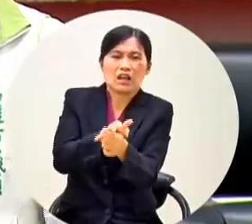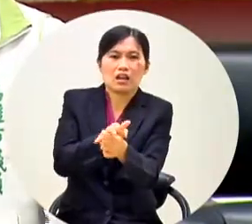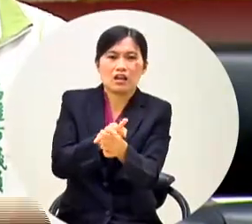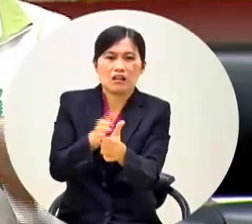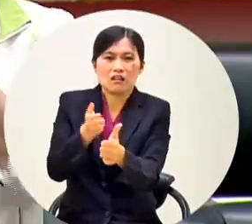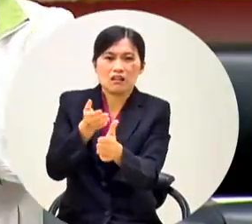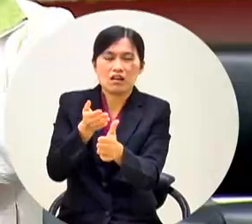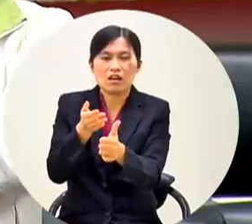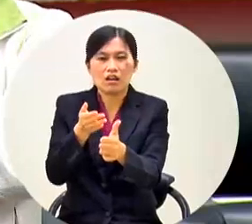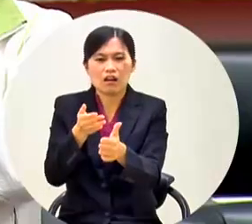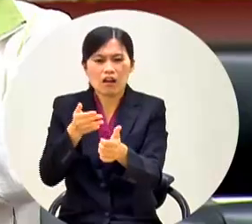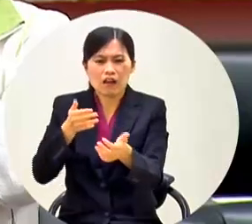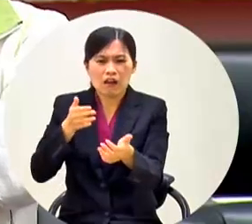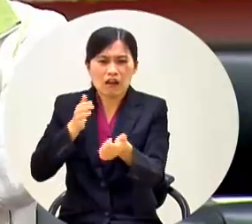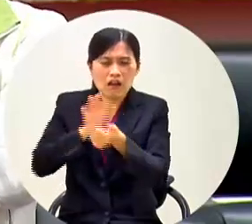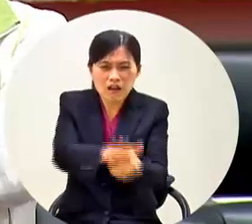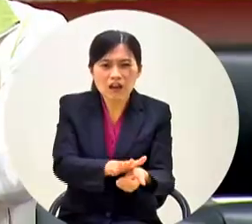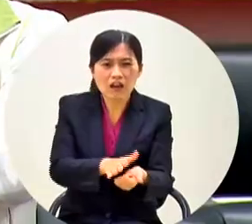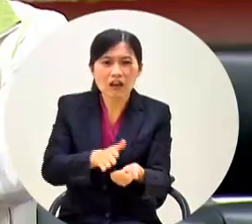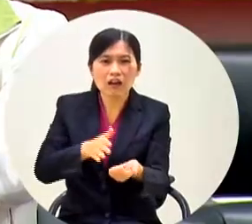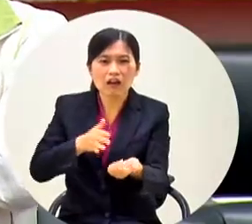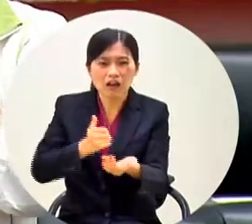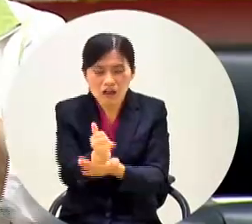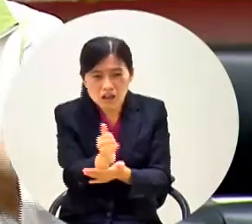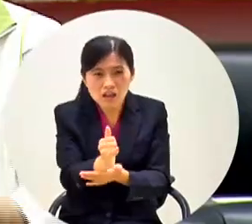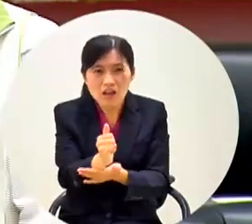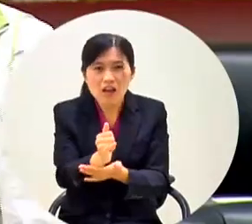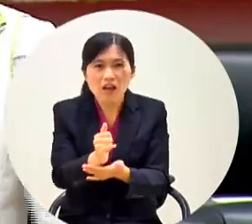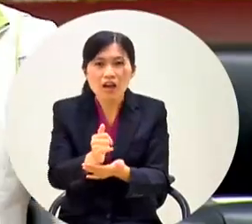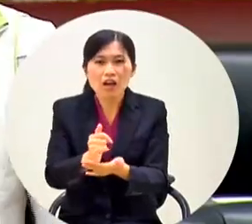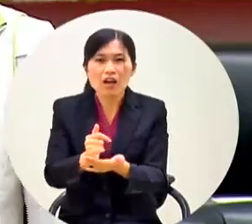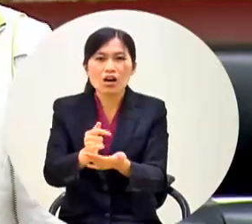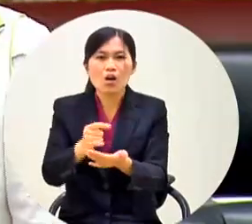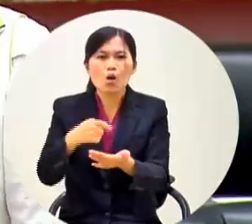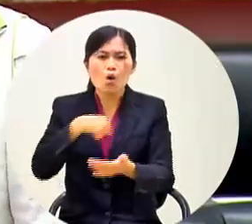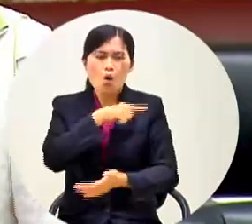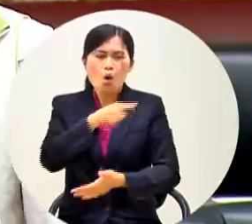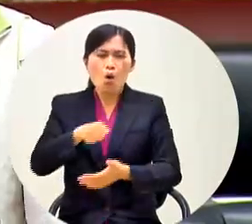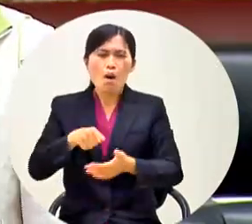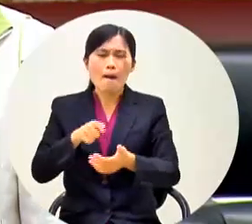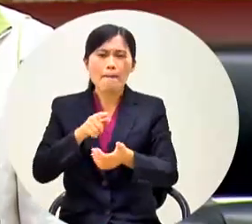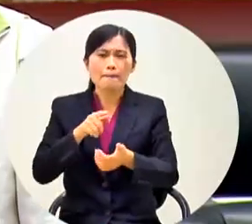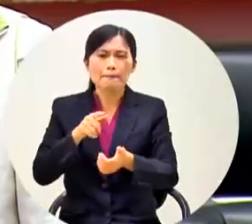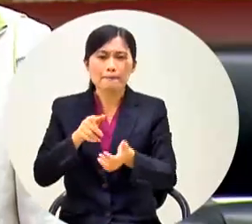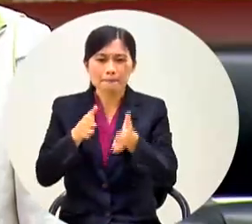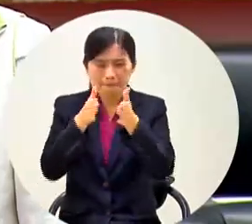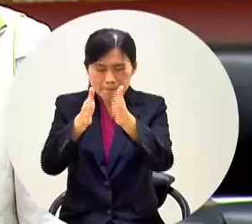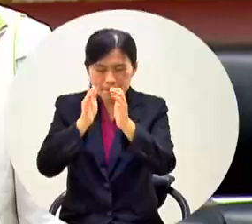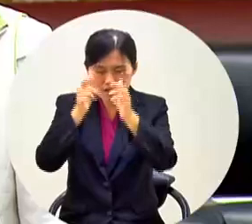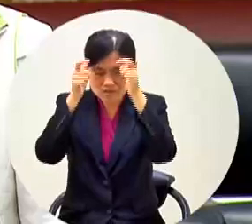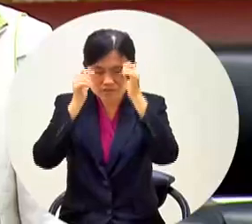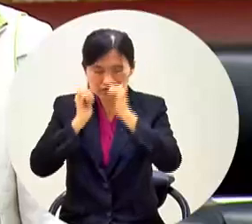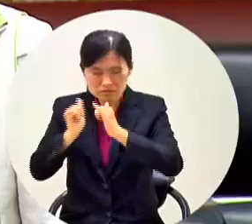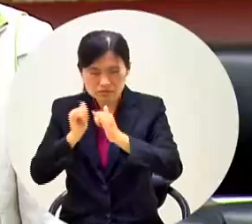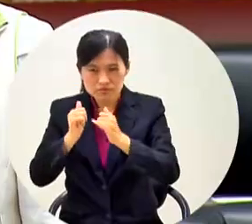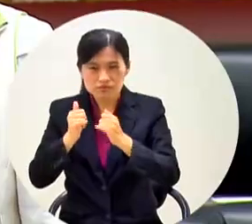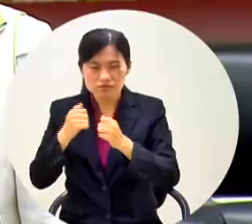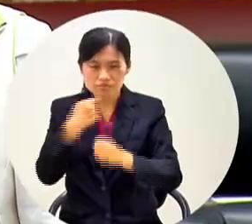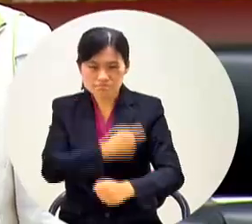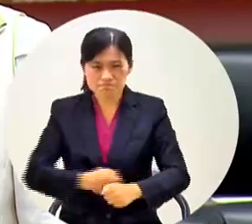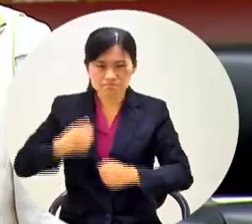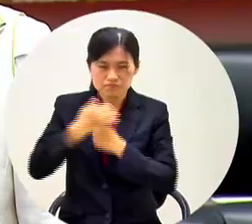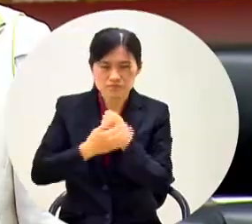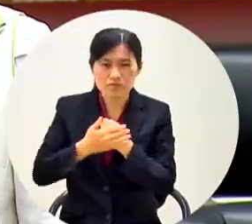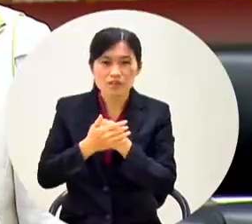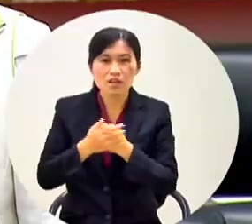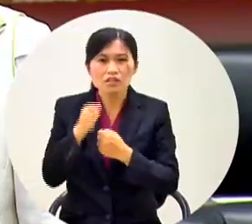我们为了高雄市民用身体抵抗，你们为了韩国瑜一个人出